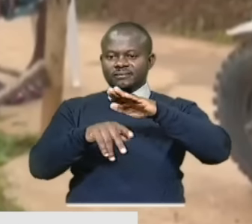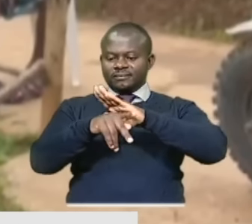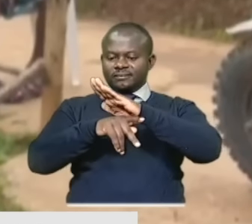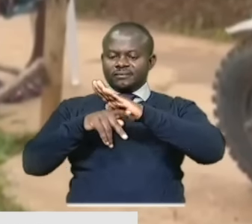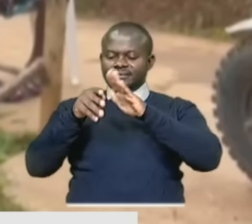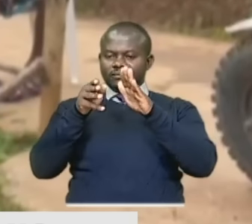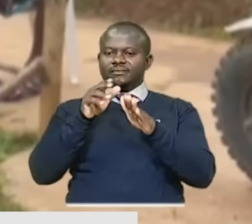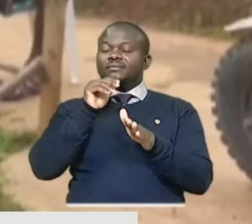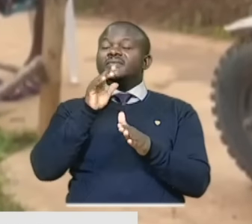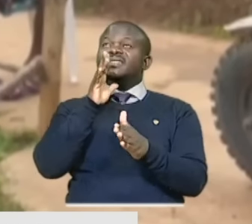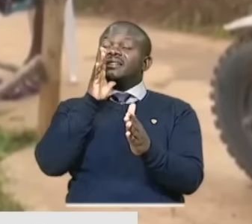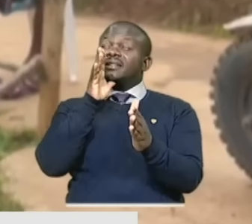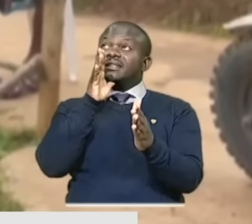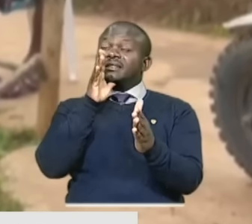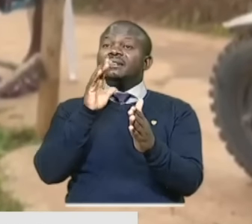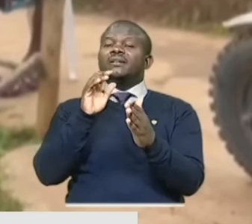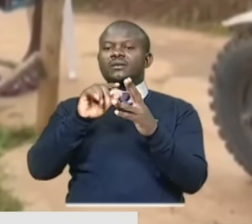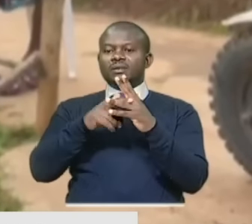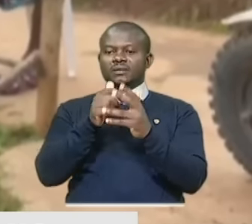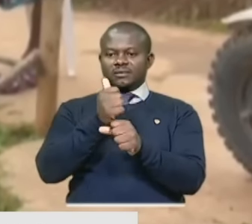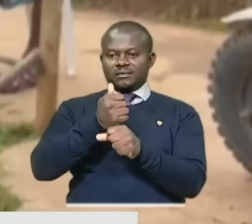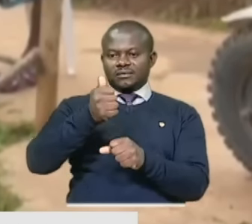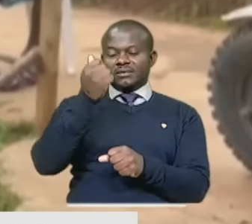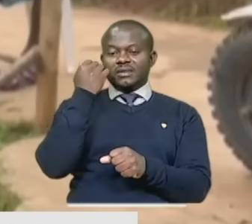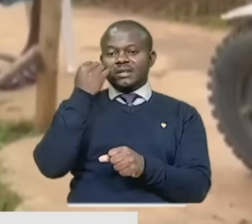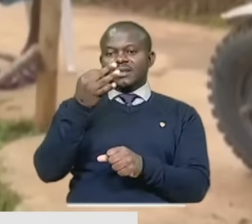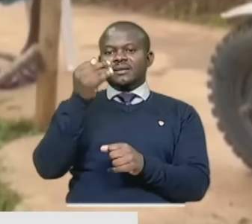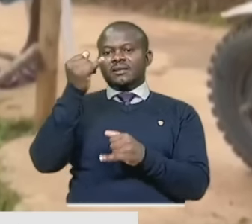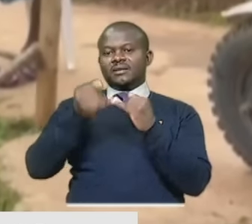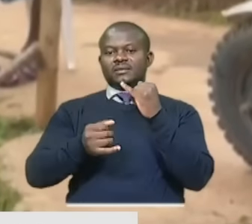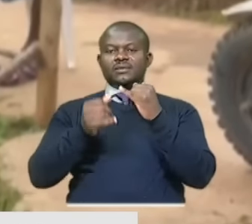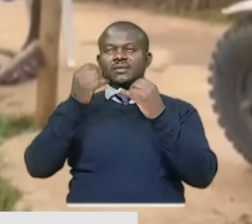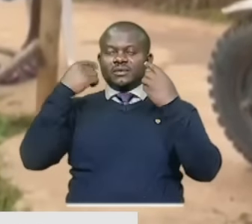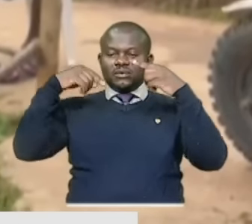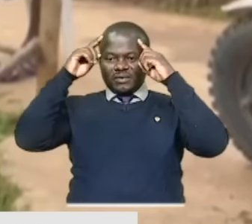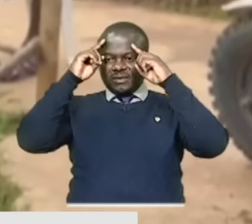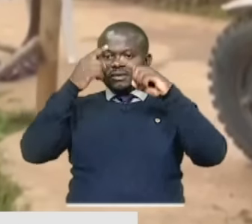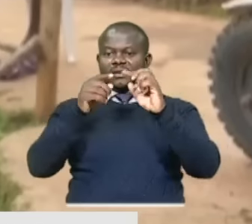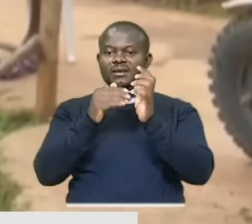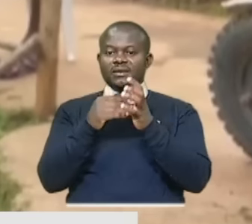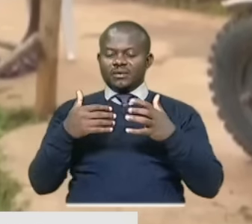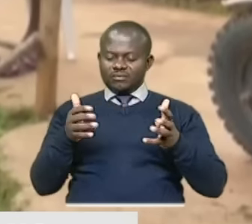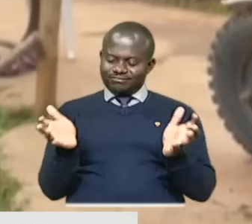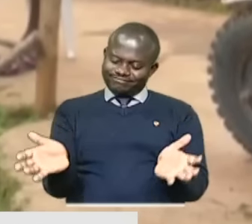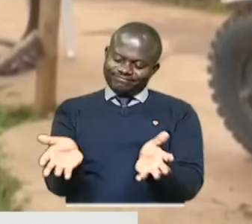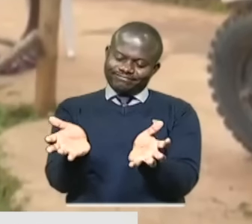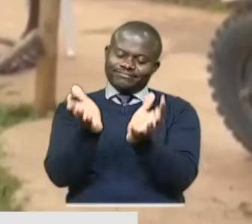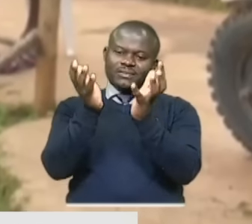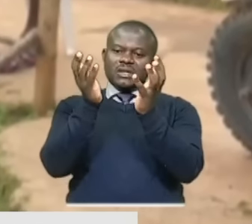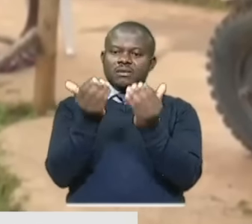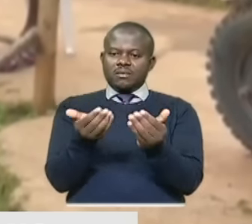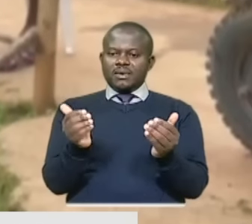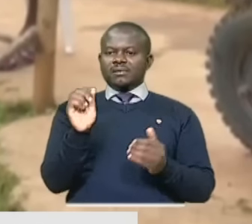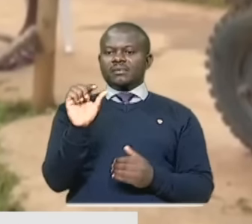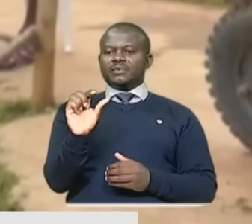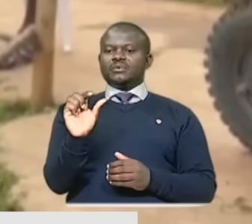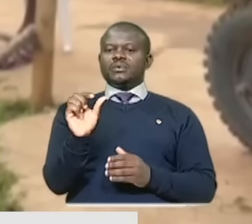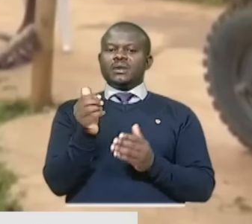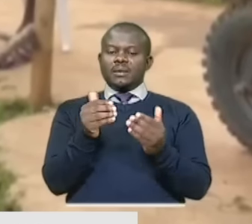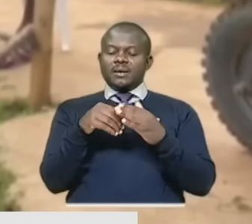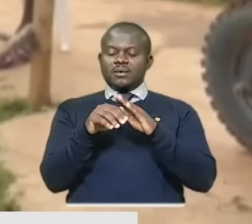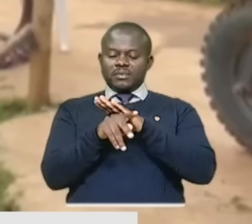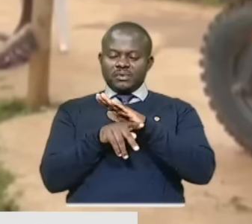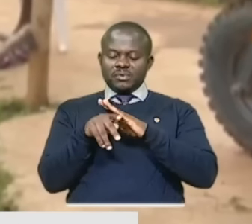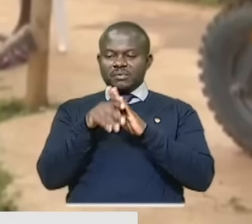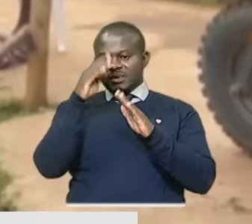Umuntu ntategereze kwihangira imirimo ariko asoje kaminuza, ahubwo iyo spirit ikajya mu bana batoya, abana bo muri